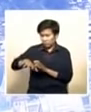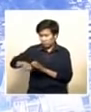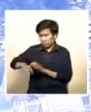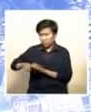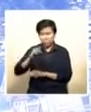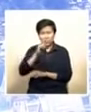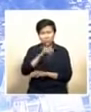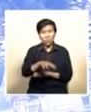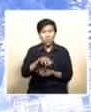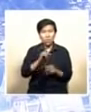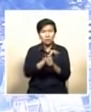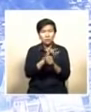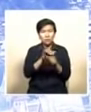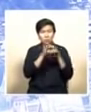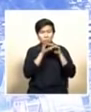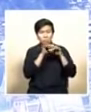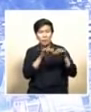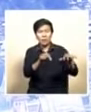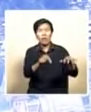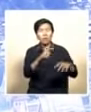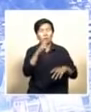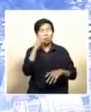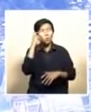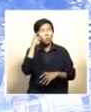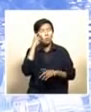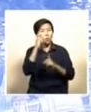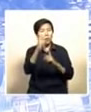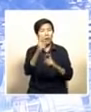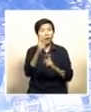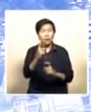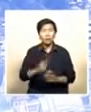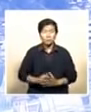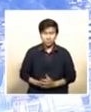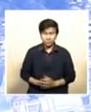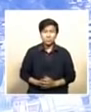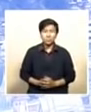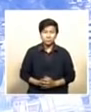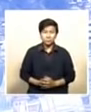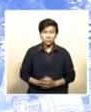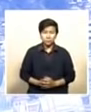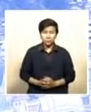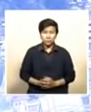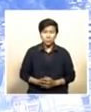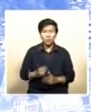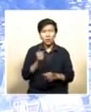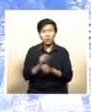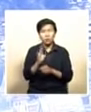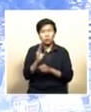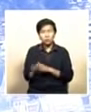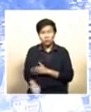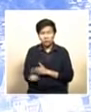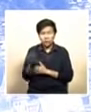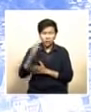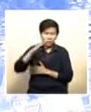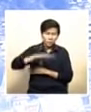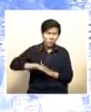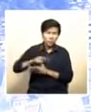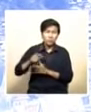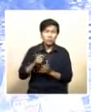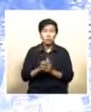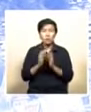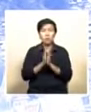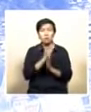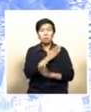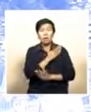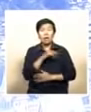นนี้ด้วยถ้าหากว่ามีมาตรการป้องกันอยู่แล้วก็แล้วไปนะครับแต่สำ